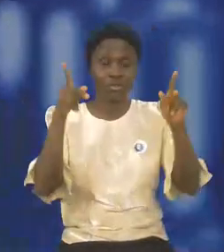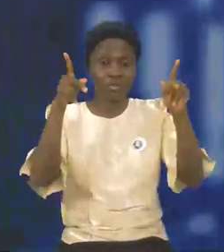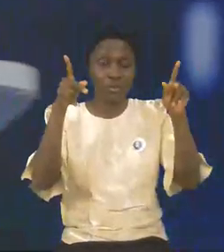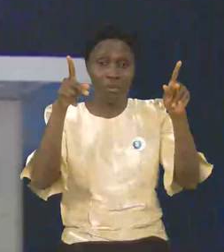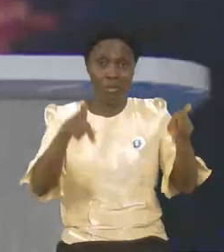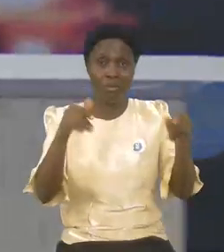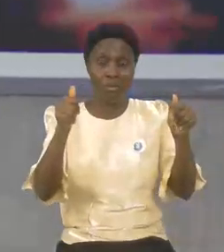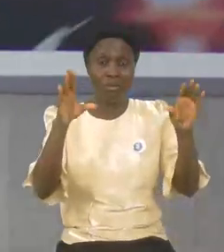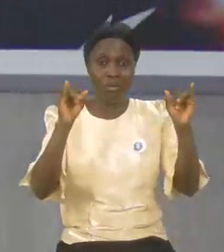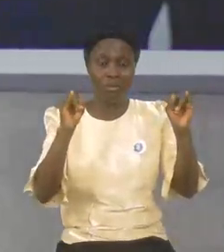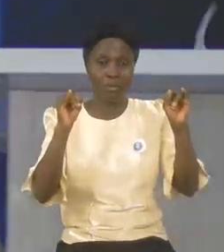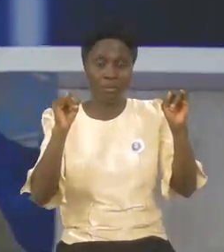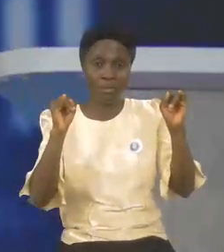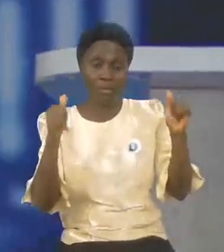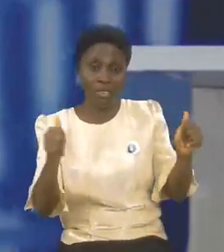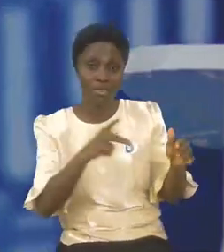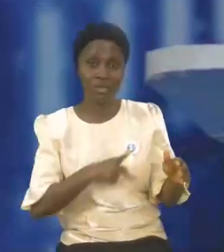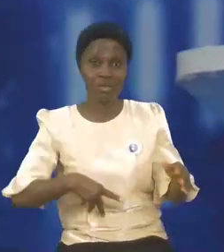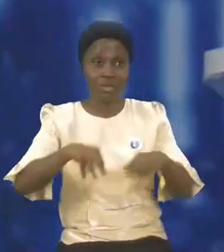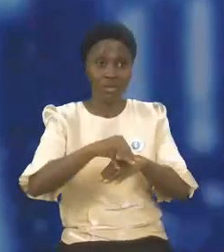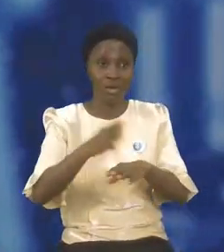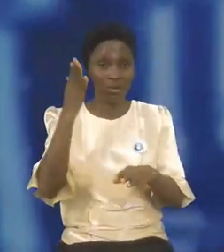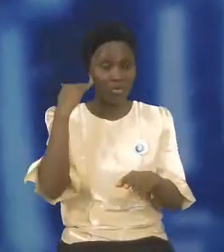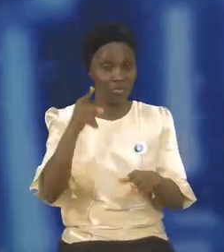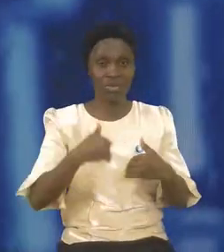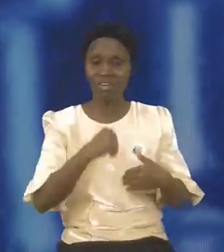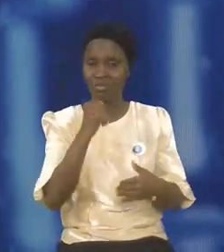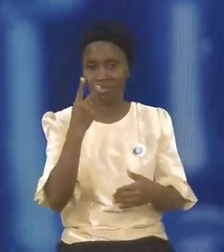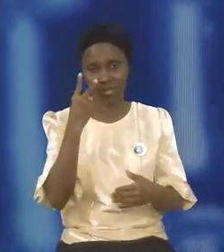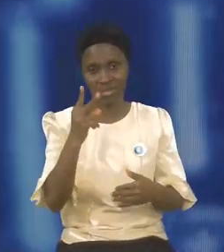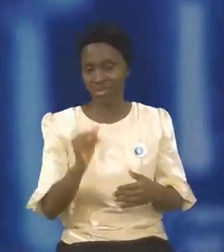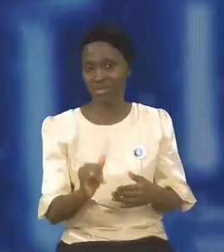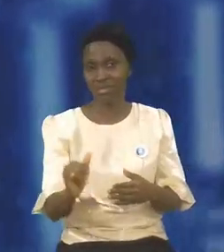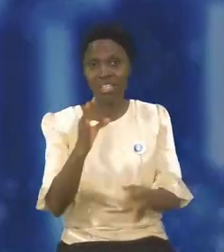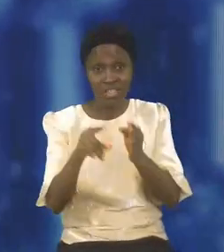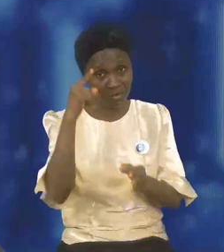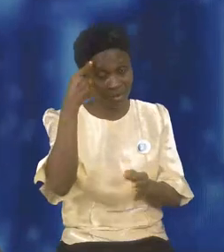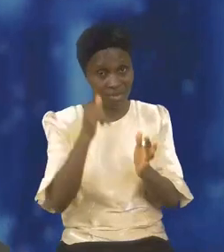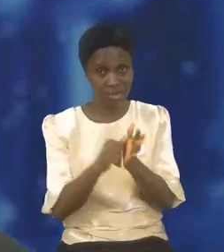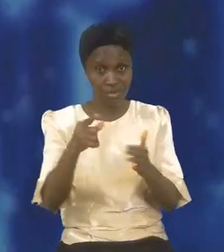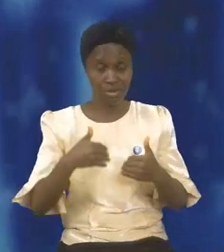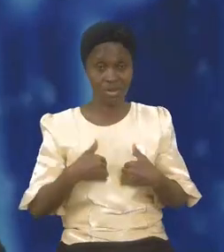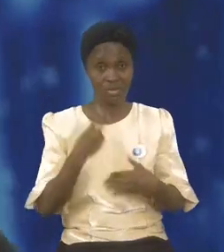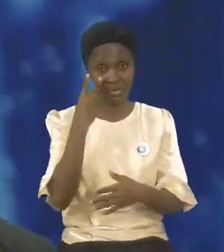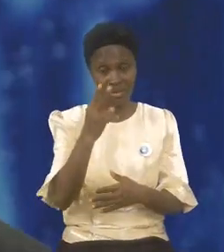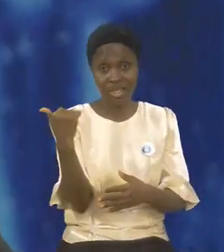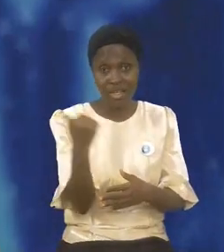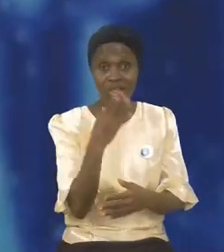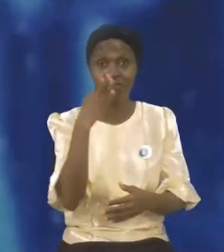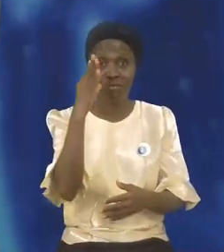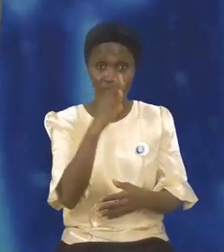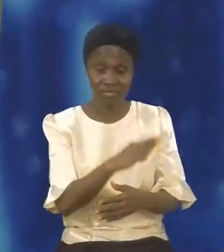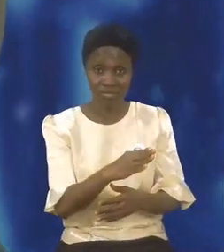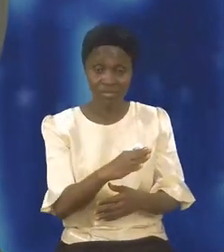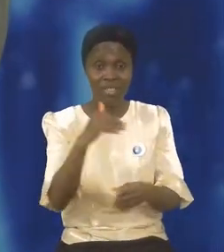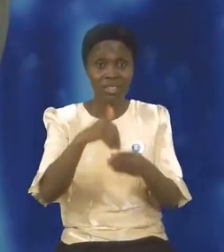des Médo-Perses, tu n'as rien vu. Si vous croyez avoir vu le mal